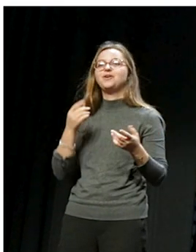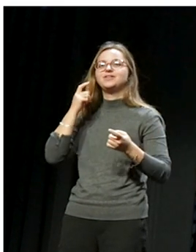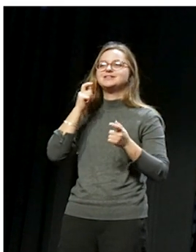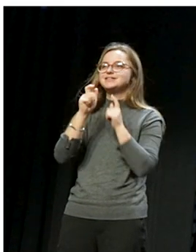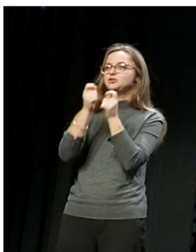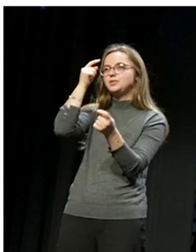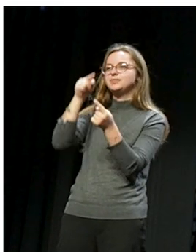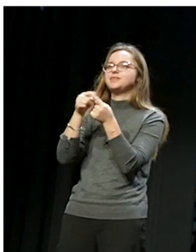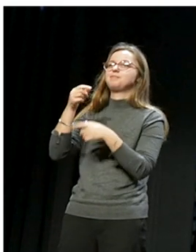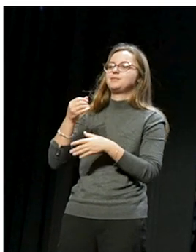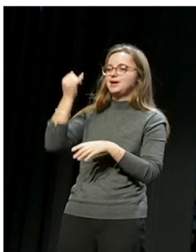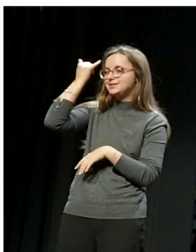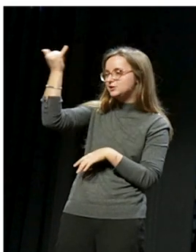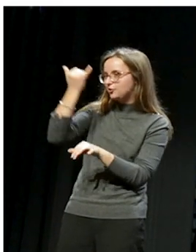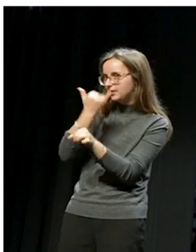IA d'illustration.